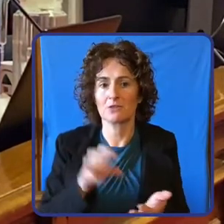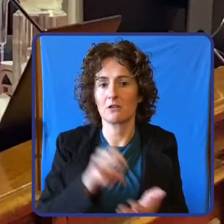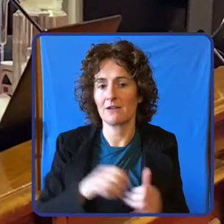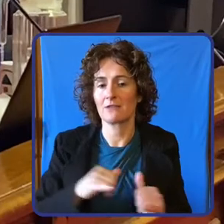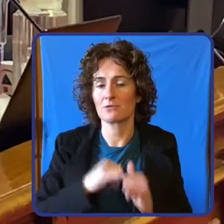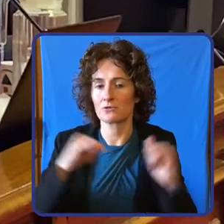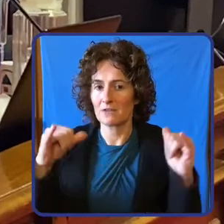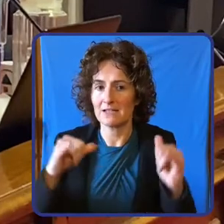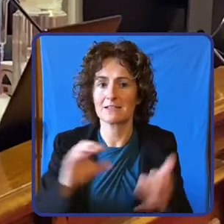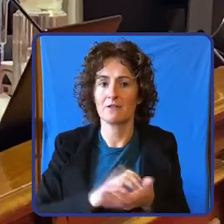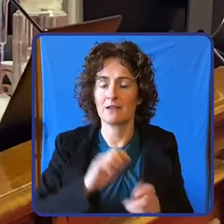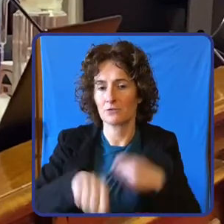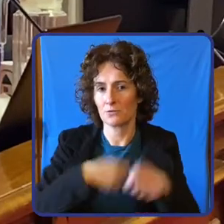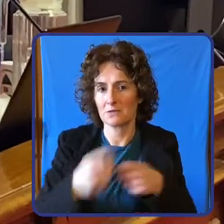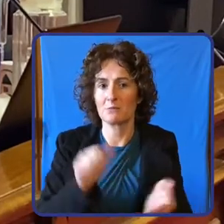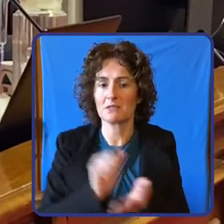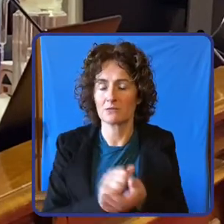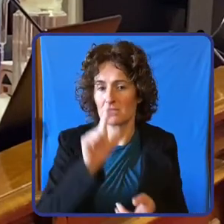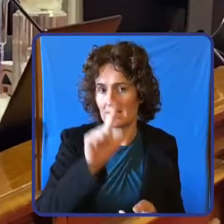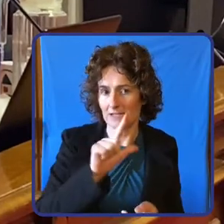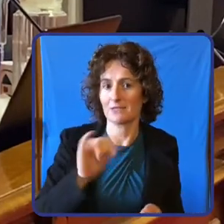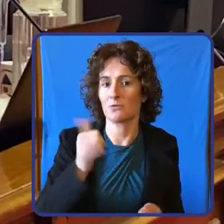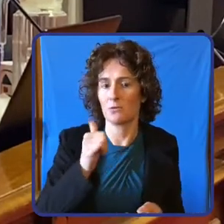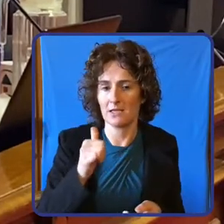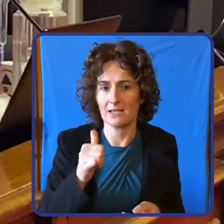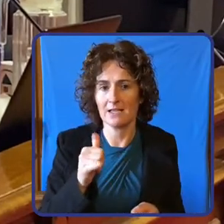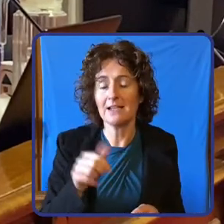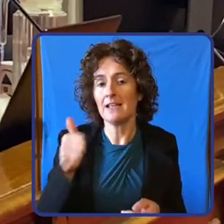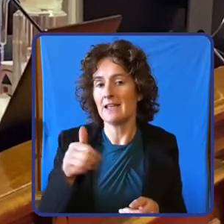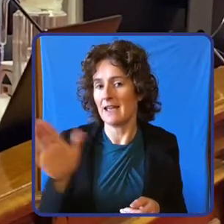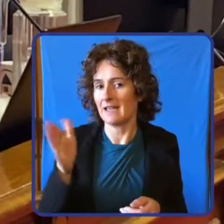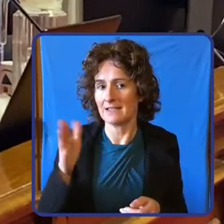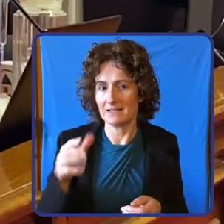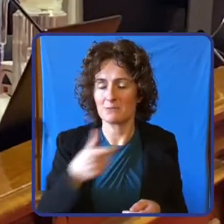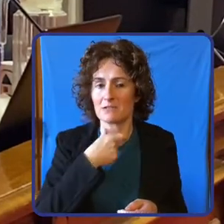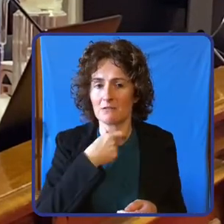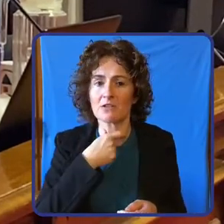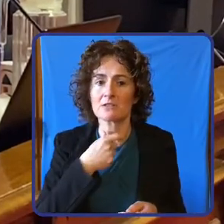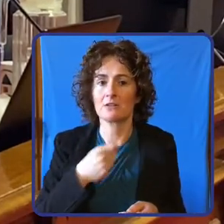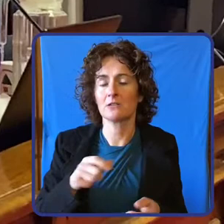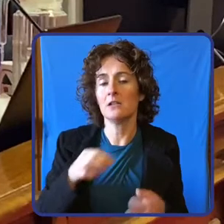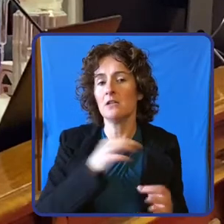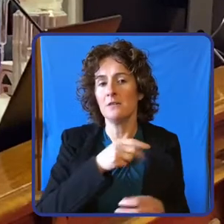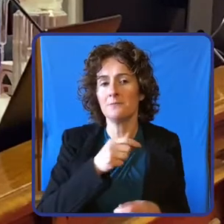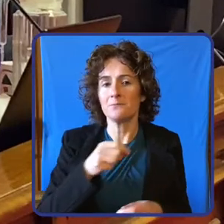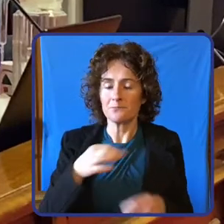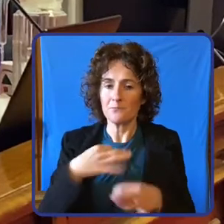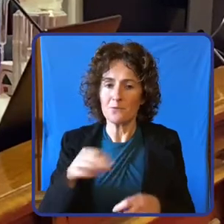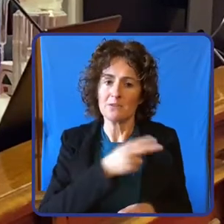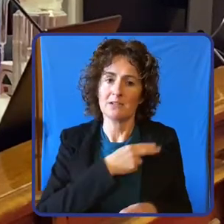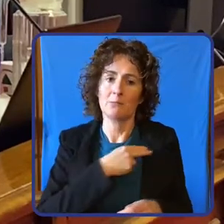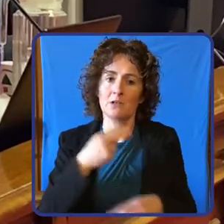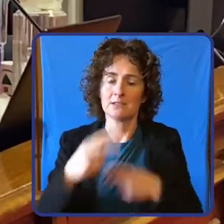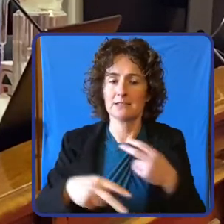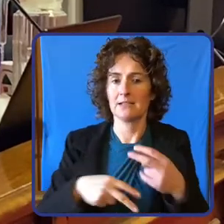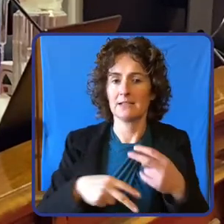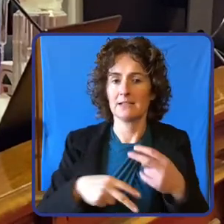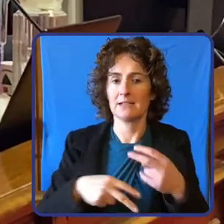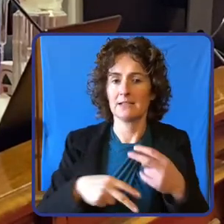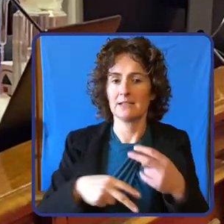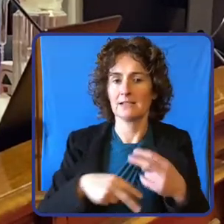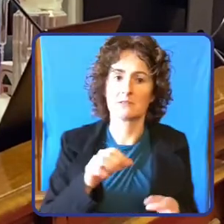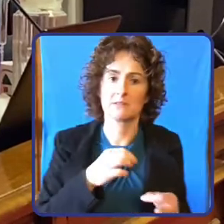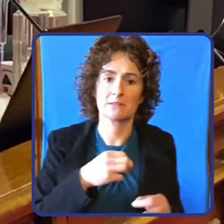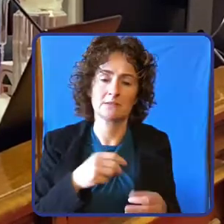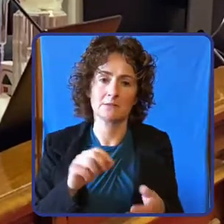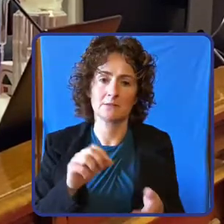és városüzemeltetési bizottság 2 igen szavazattal, 1 nem szavazat mellett, az ügyrendi és mandátumvizsgáló bizottság 2 igen